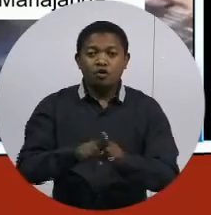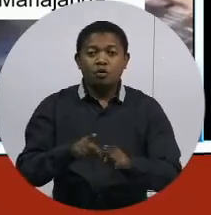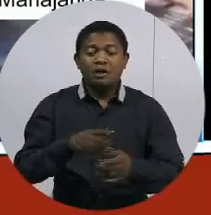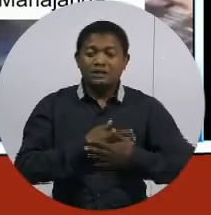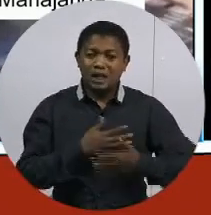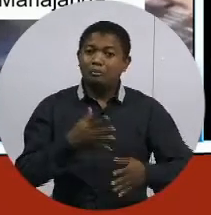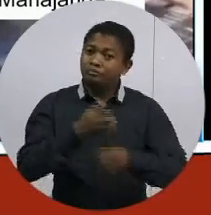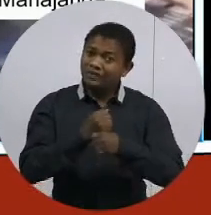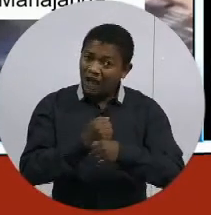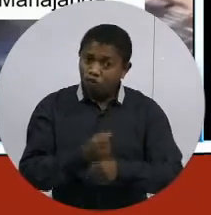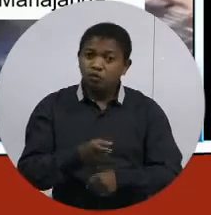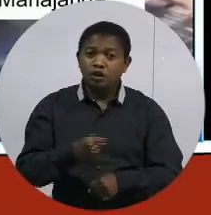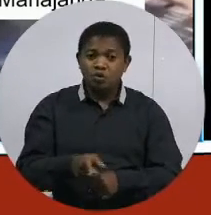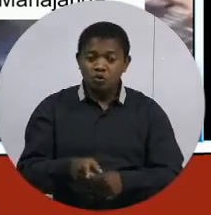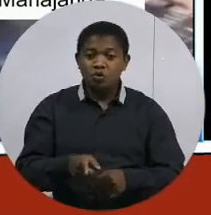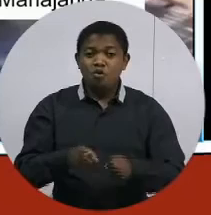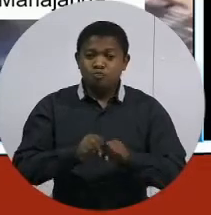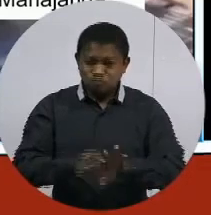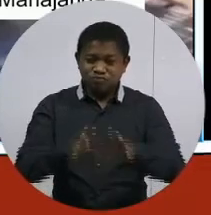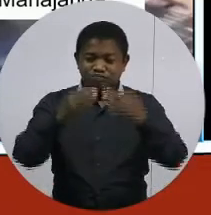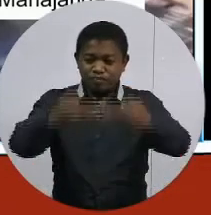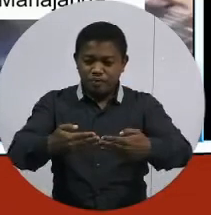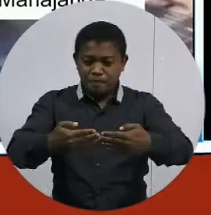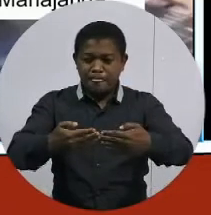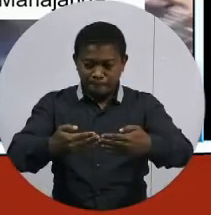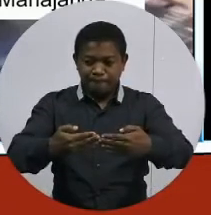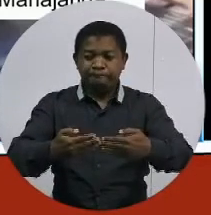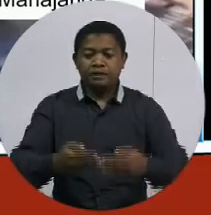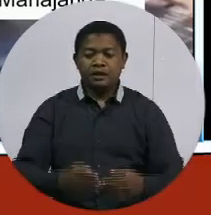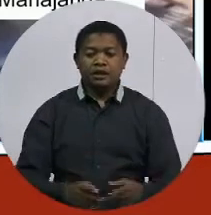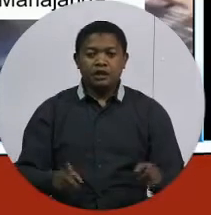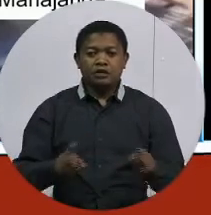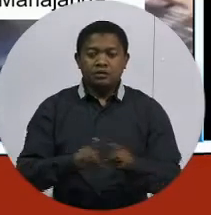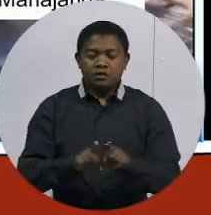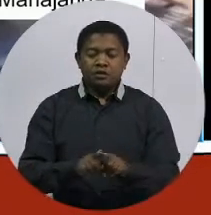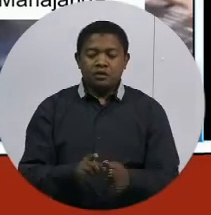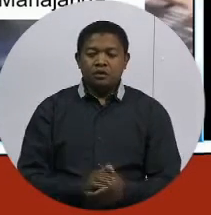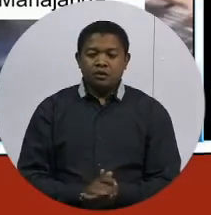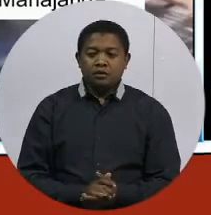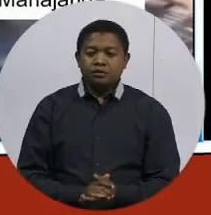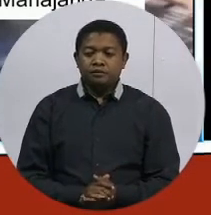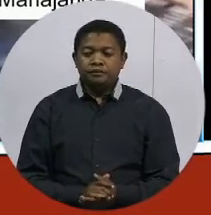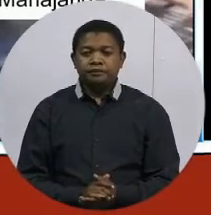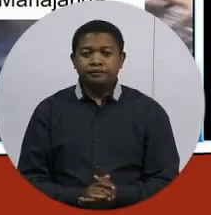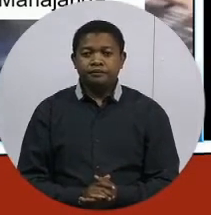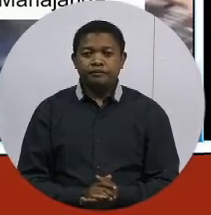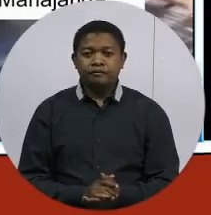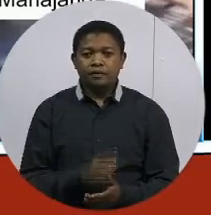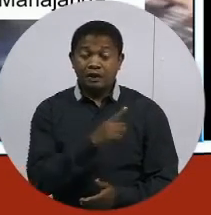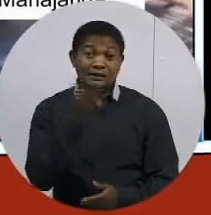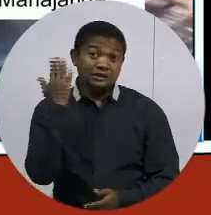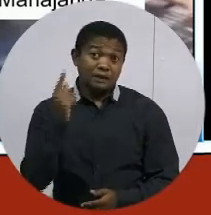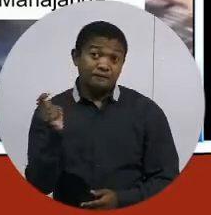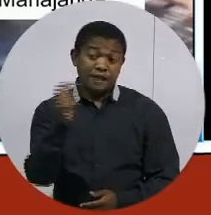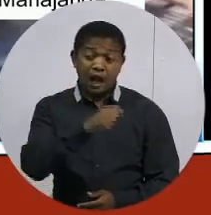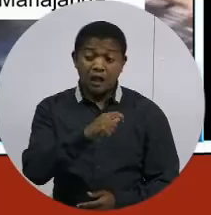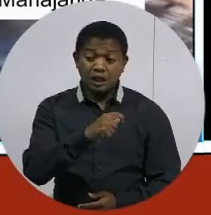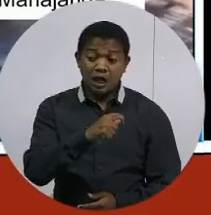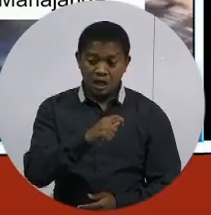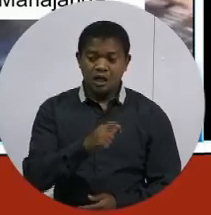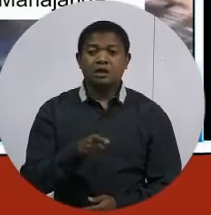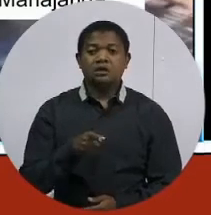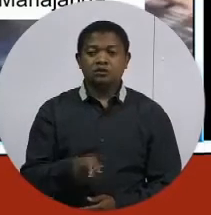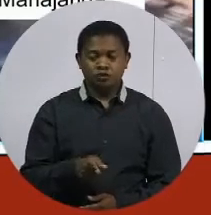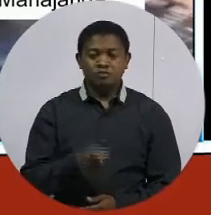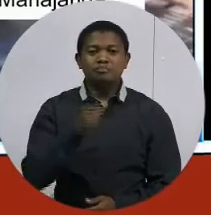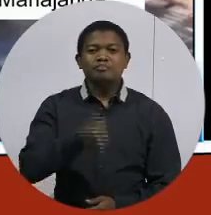ny fipartahany io valana retina io eto amintsika eto. Raha ny fantatra ny talata teo, nahitana